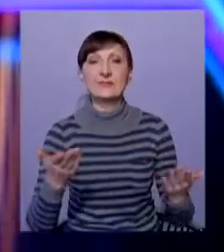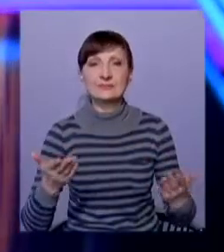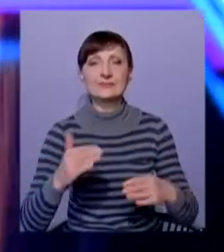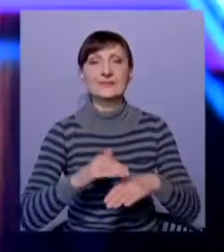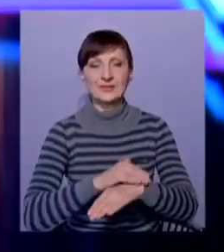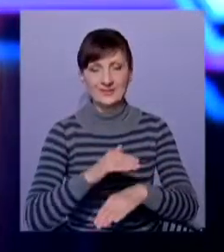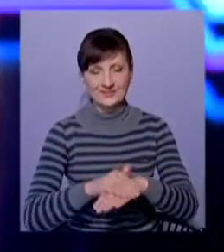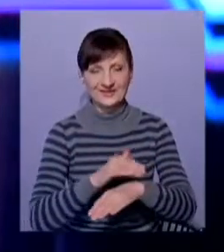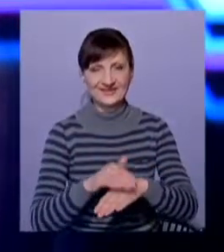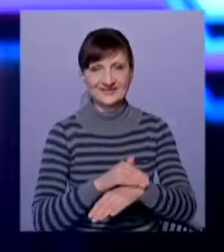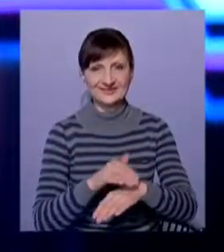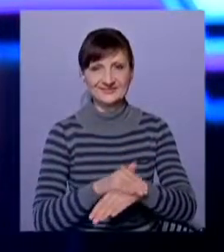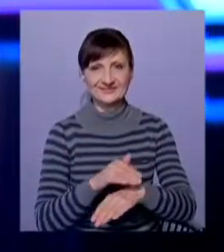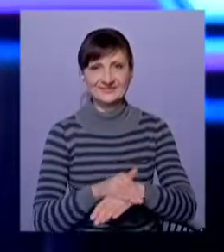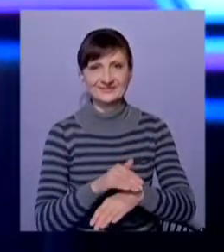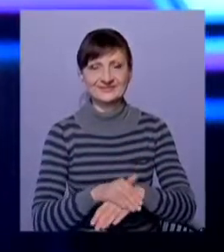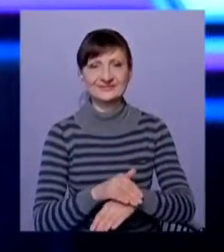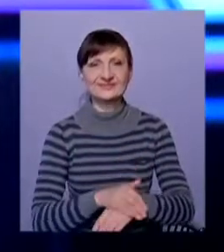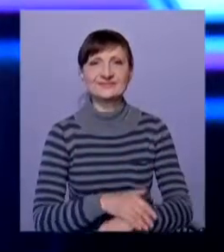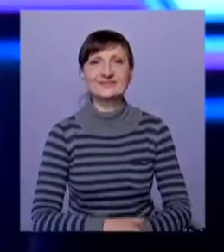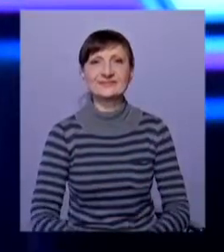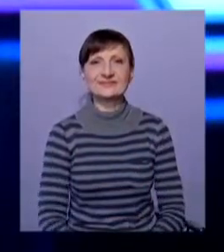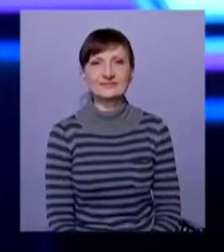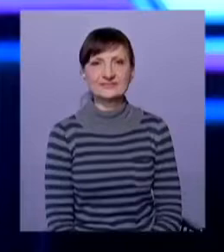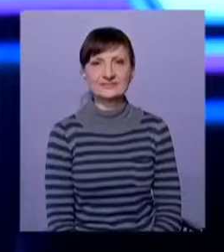«Вечерний прайм», и говорили мы сегодня о том, как оставаться